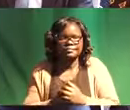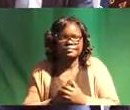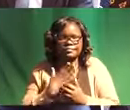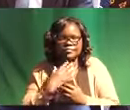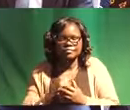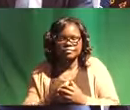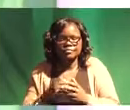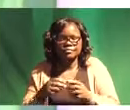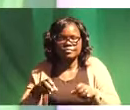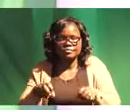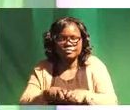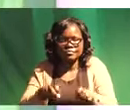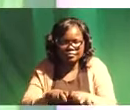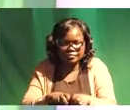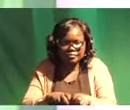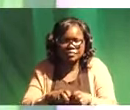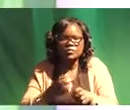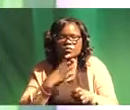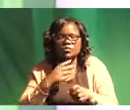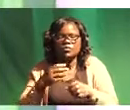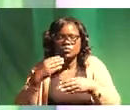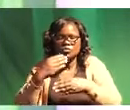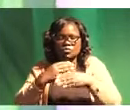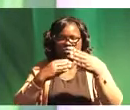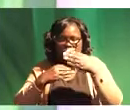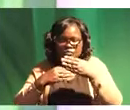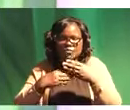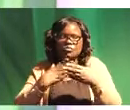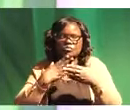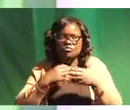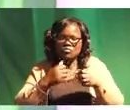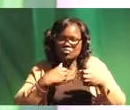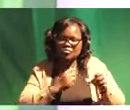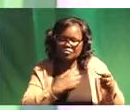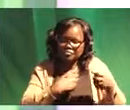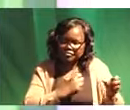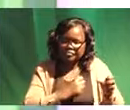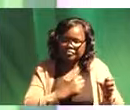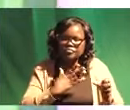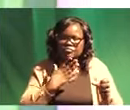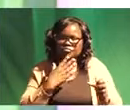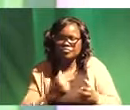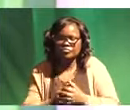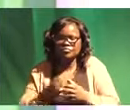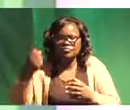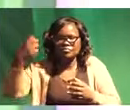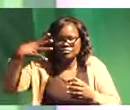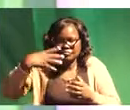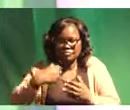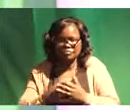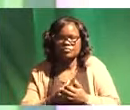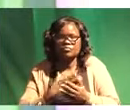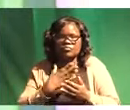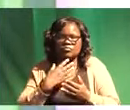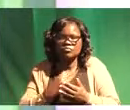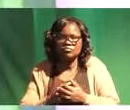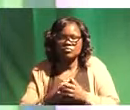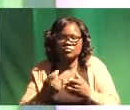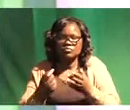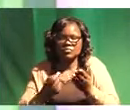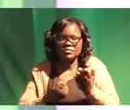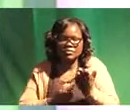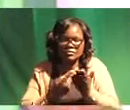Tunahitaji plumbers, tunahitaji masons, tunahitaji carpenters, tunahitaji electricians, tunahitaji